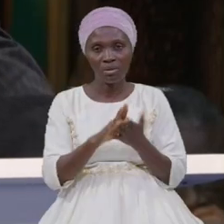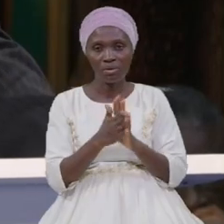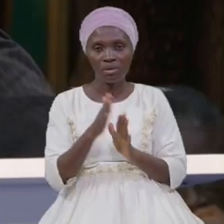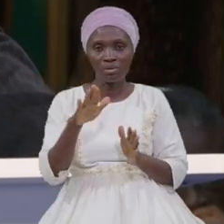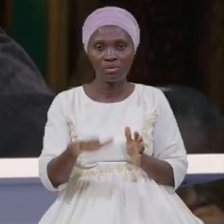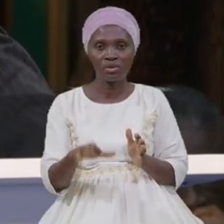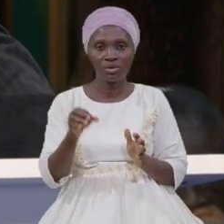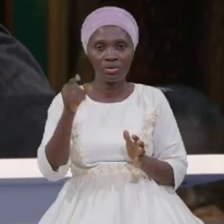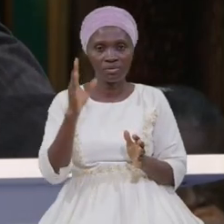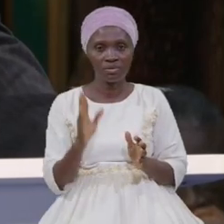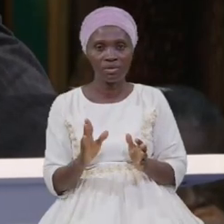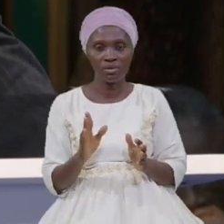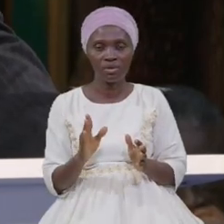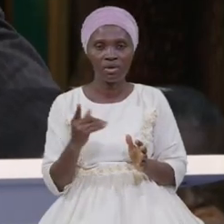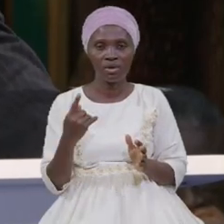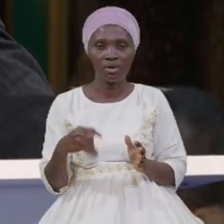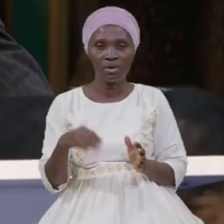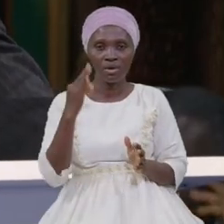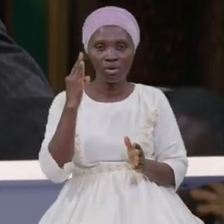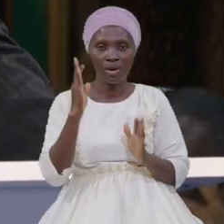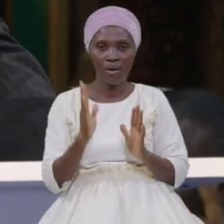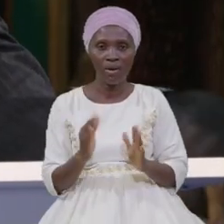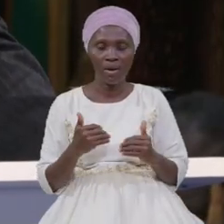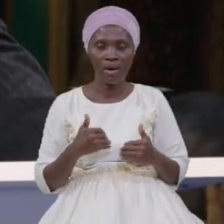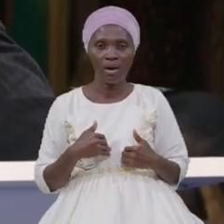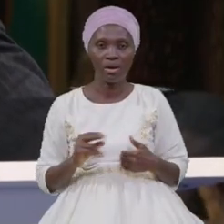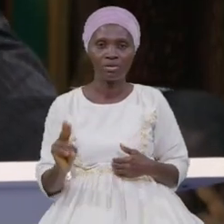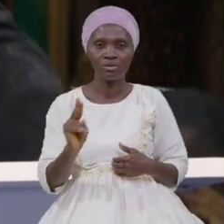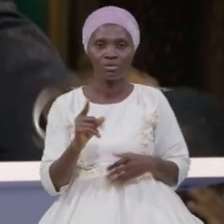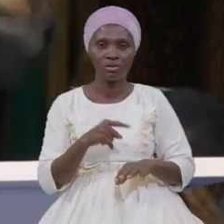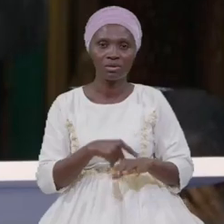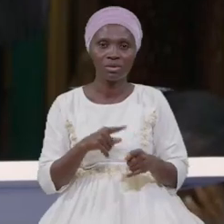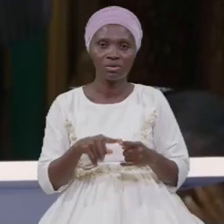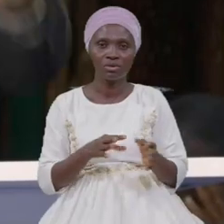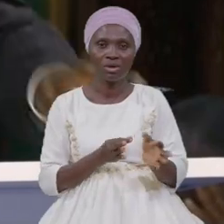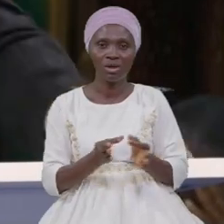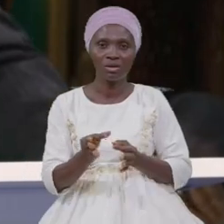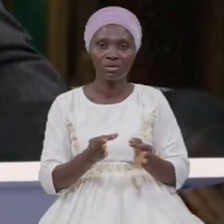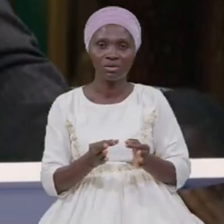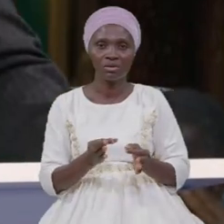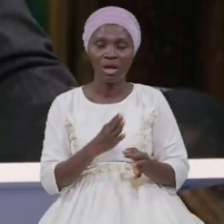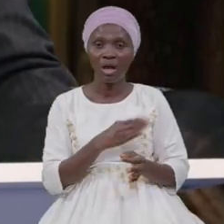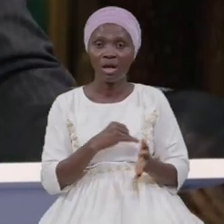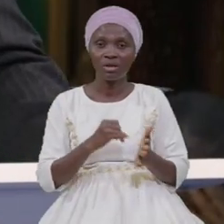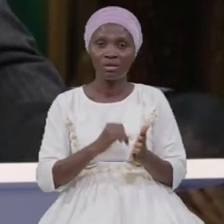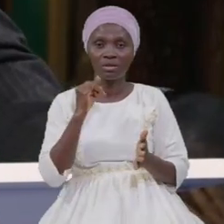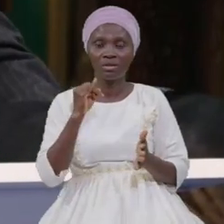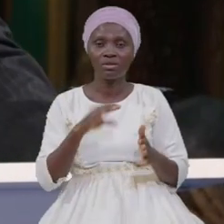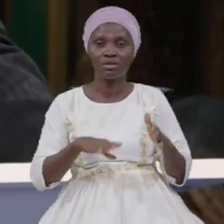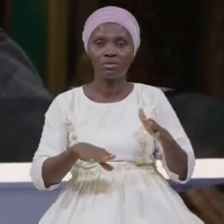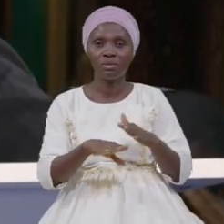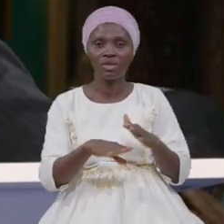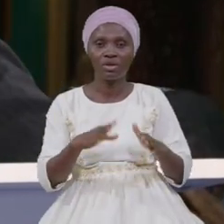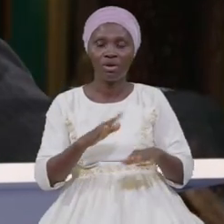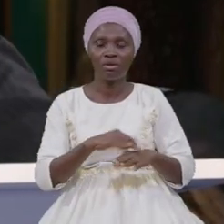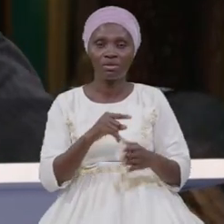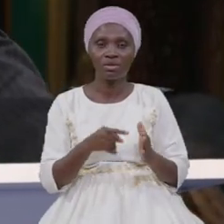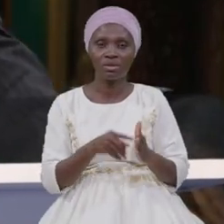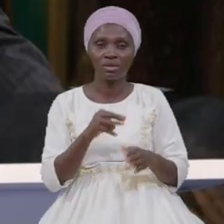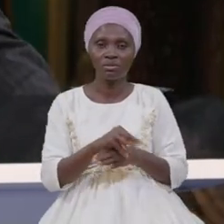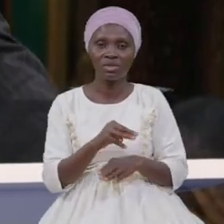Il a pris du temps pour nous l'expliquer. Et c'est sur cette base que la décision a été prise ce soir.